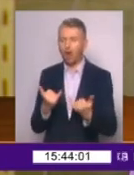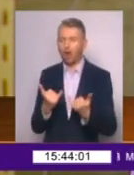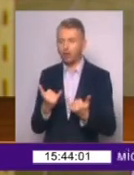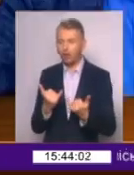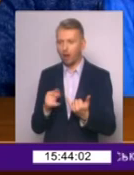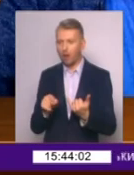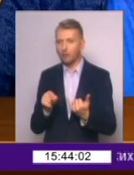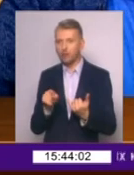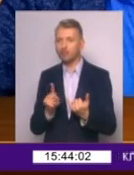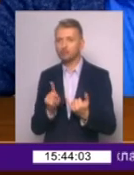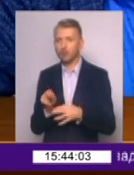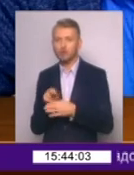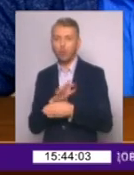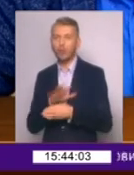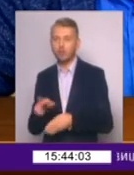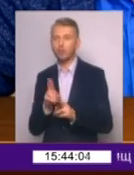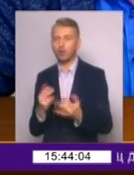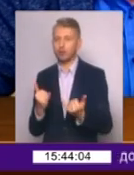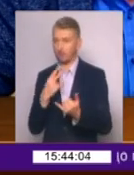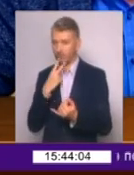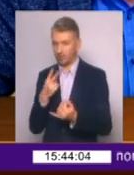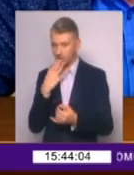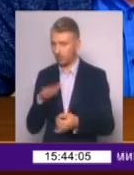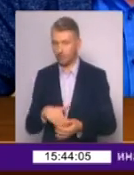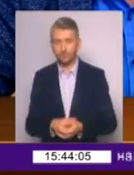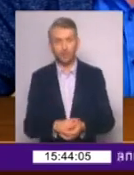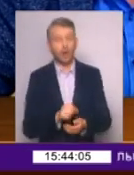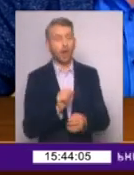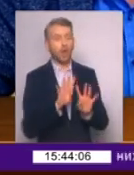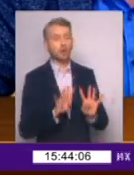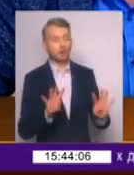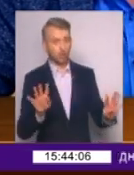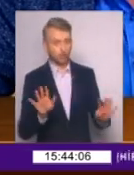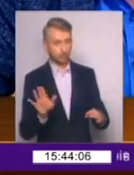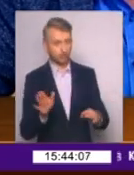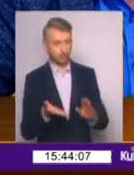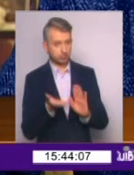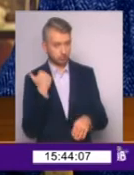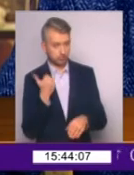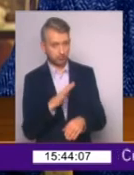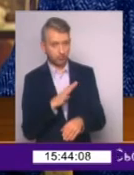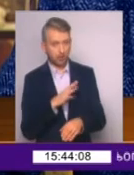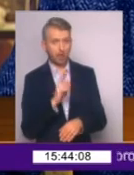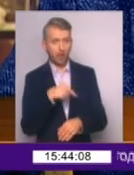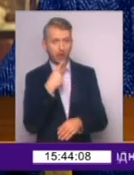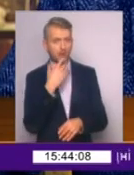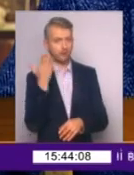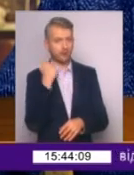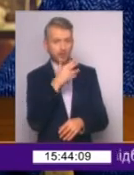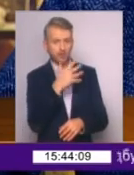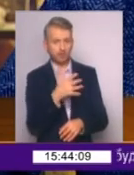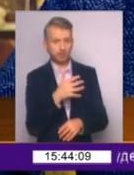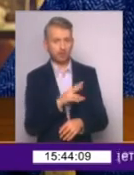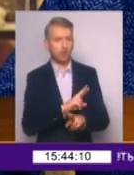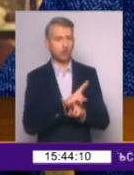ця залишена розбита частина. От заборчик, який зняли, як оказалось, свій час він був, скажімо, ні в кого